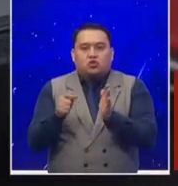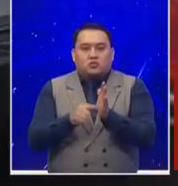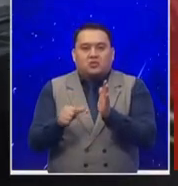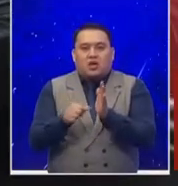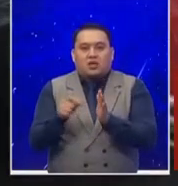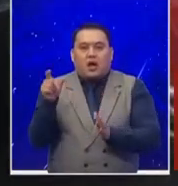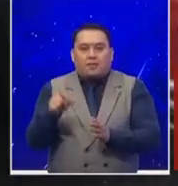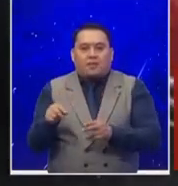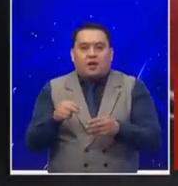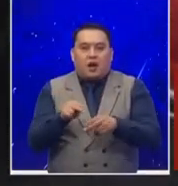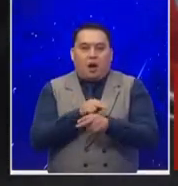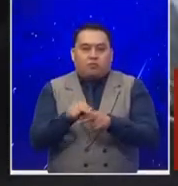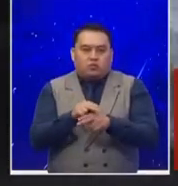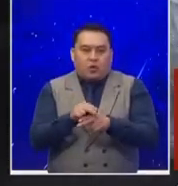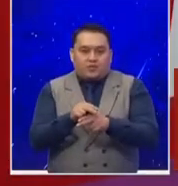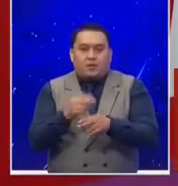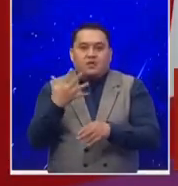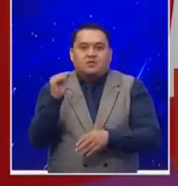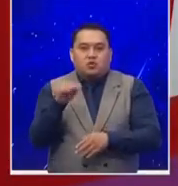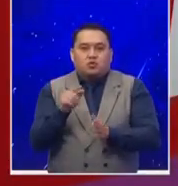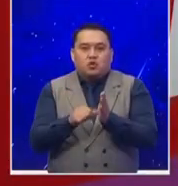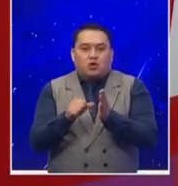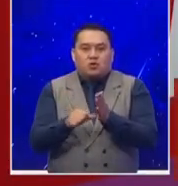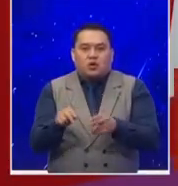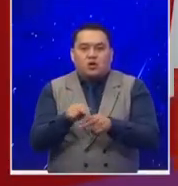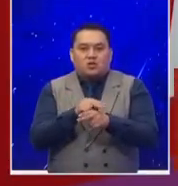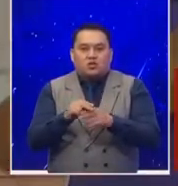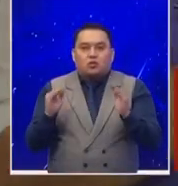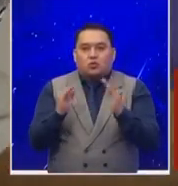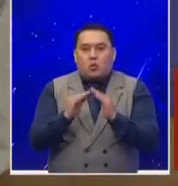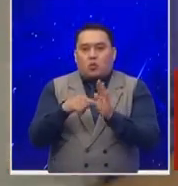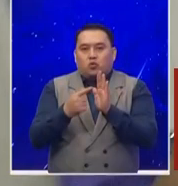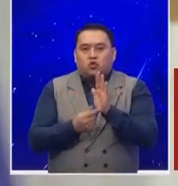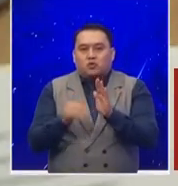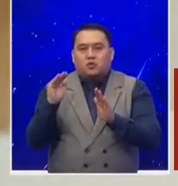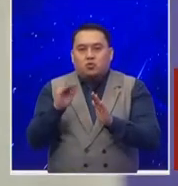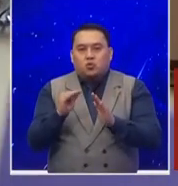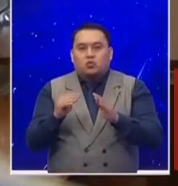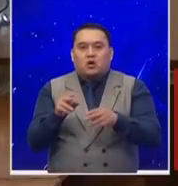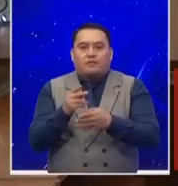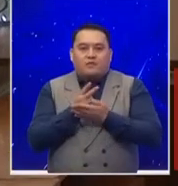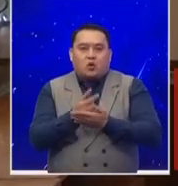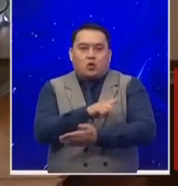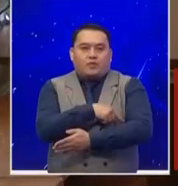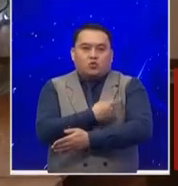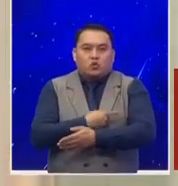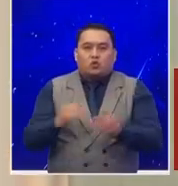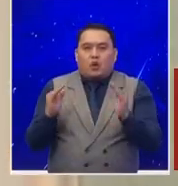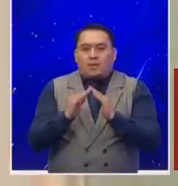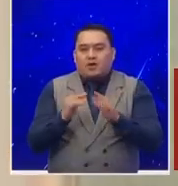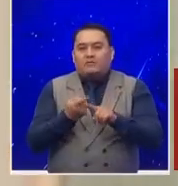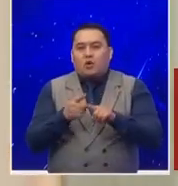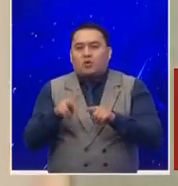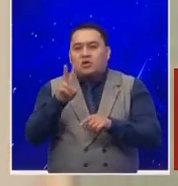22776 науқас ем қабылдауда. 5367-сі стационарда, 17409-ы амбулаторлық жағдайда.